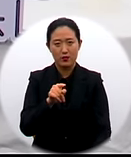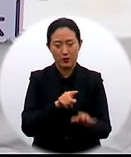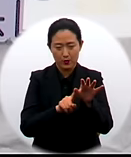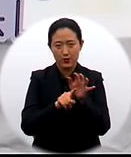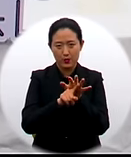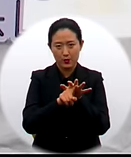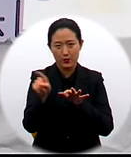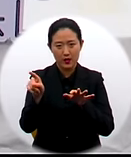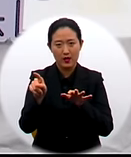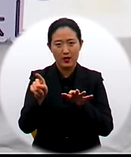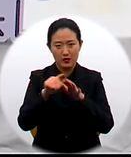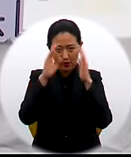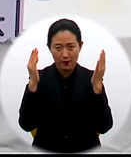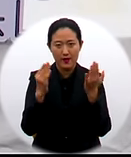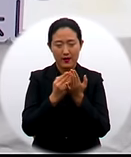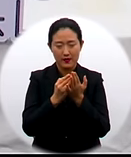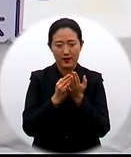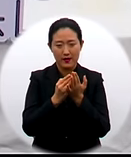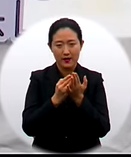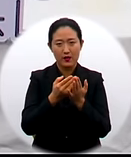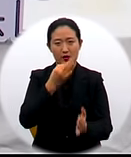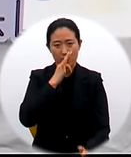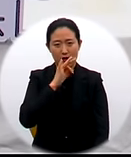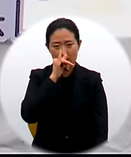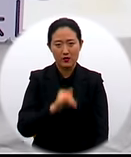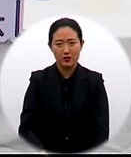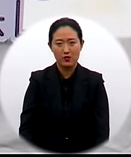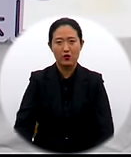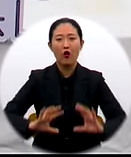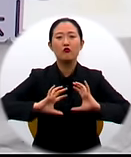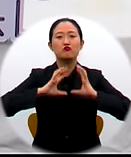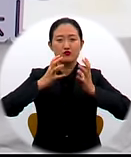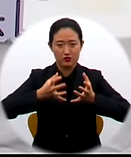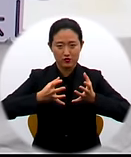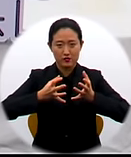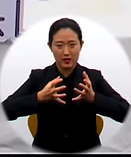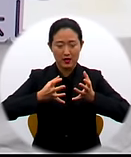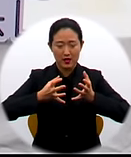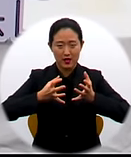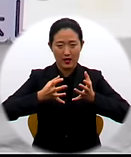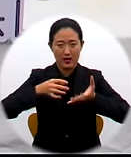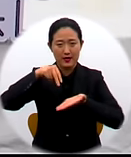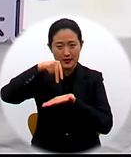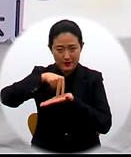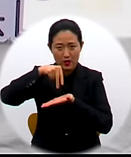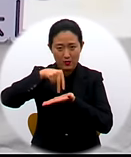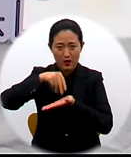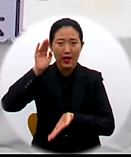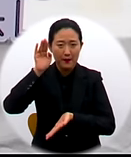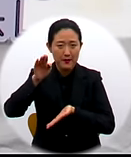이외의 하위에 있는 모든 하위 트렌드 전반에 걸쳐 영향을 주기 때문에 보통은 국가 단위에서도 이 메가 트렌드에 대비한 미래